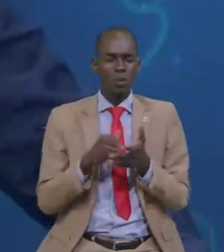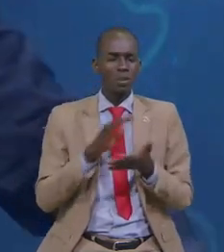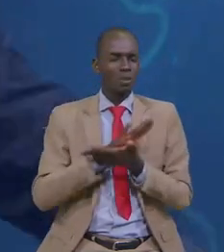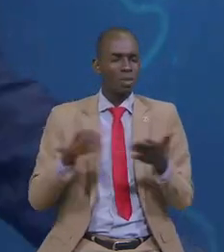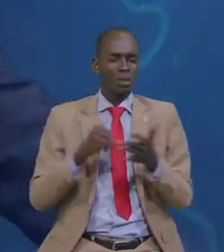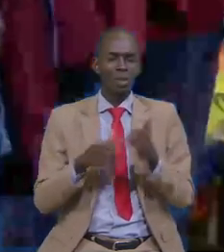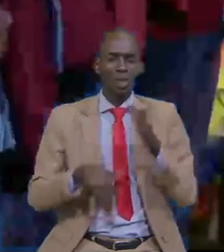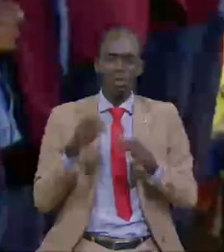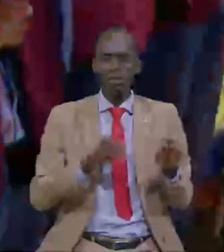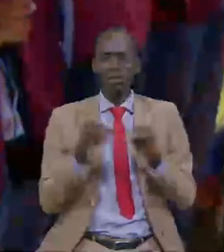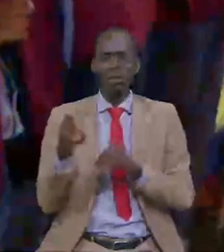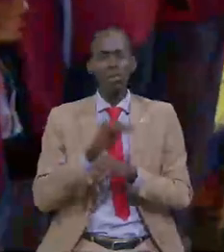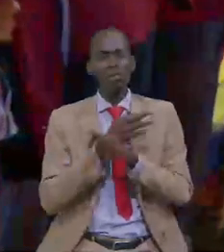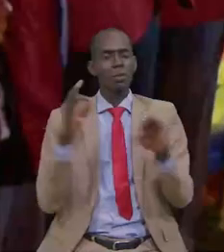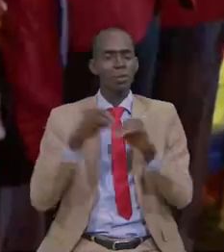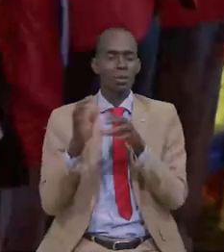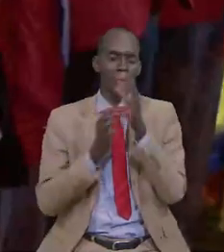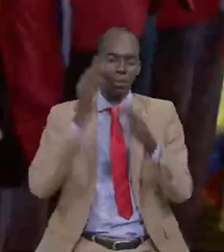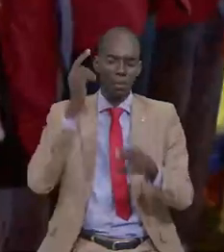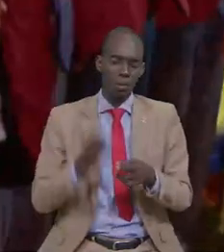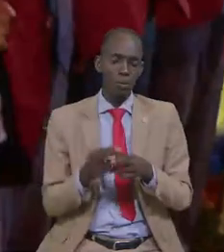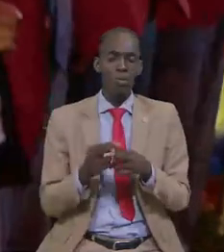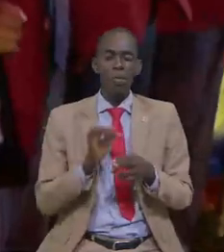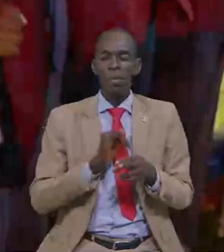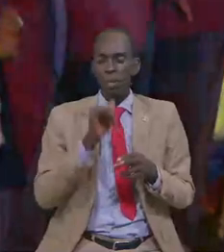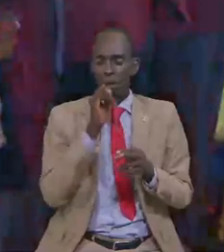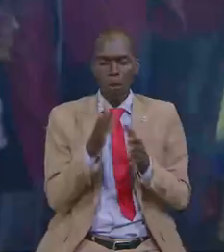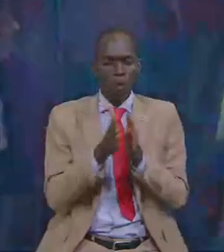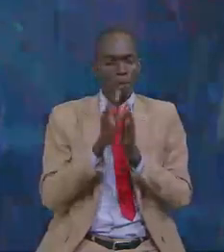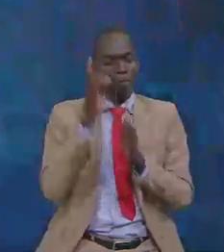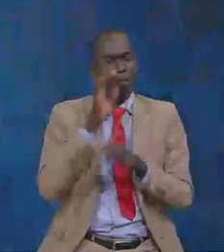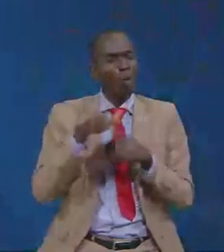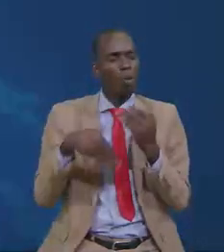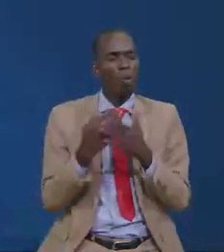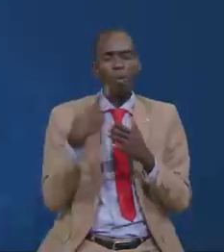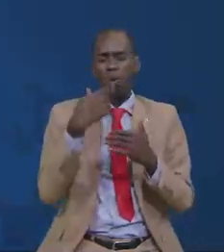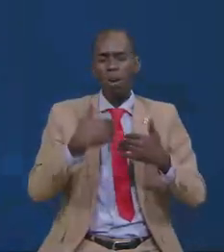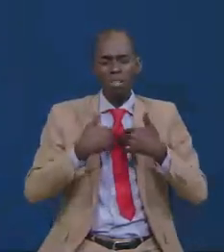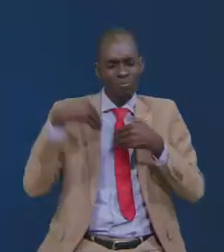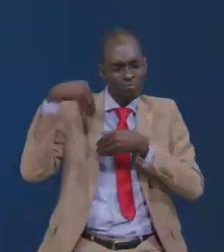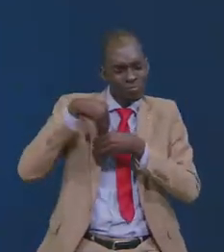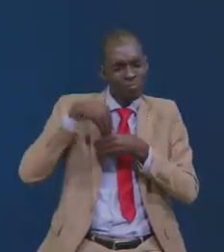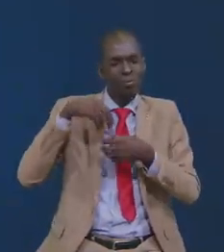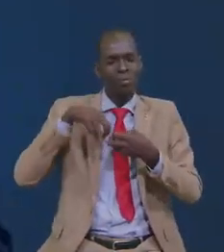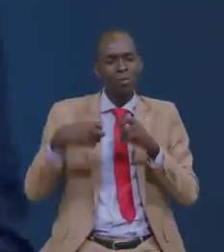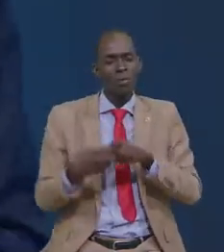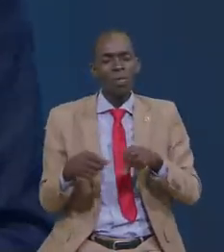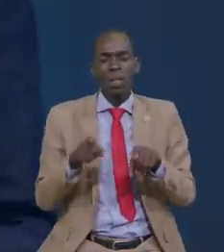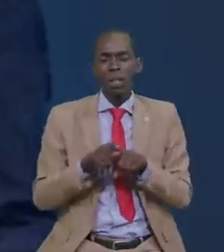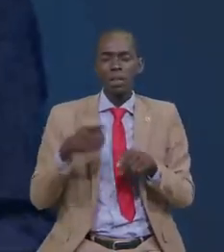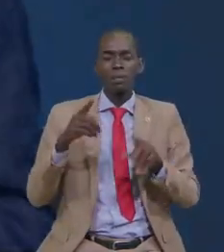et affranchis-les au nom de Jésus-Christ. Je demande, Seigneur, ceux qui ont des